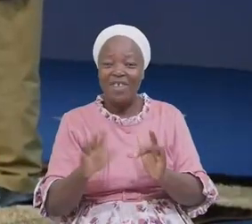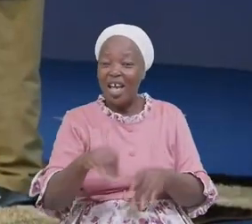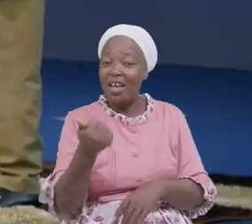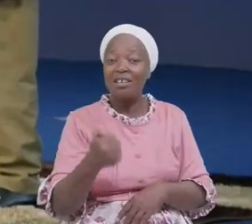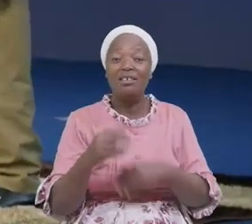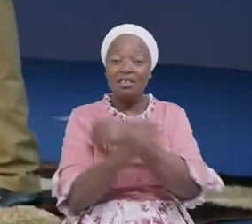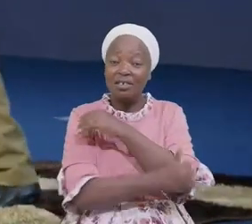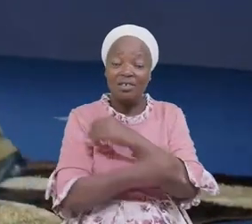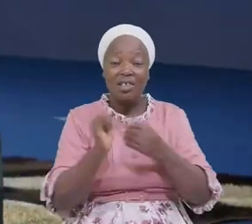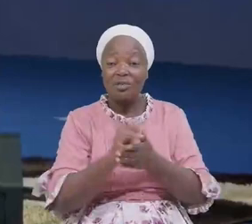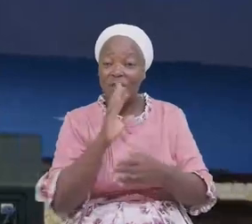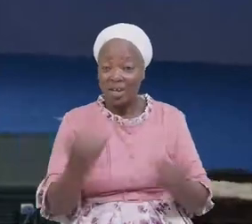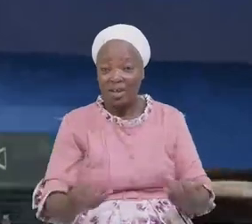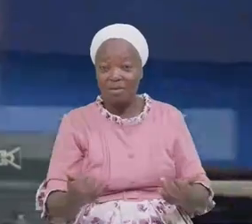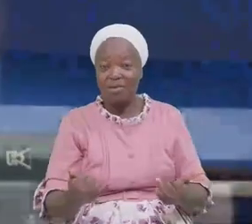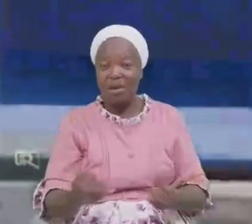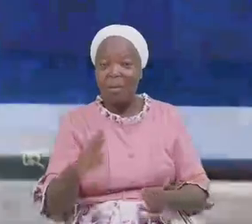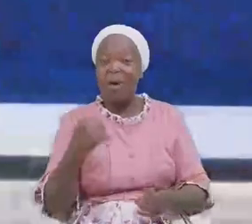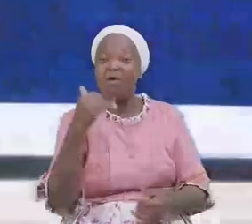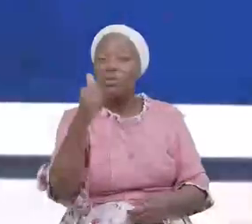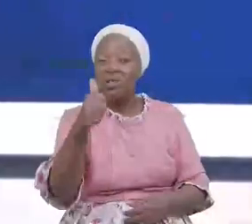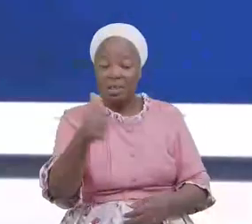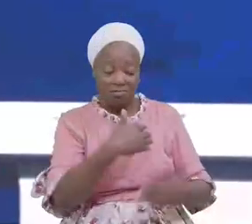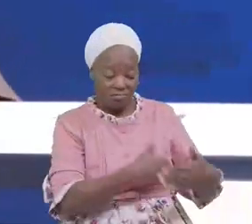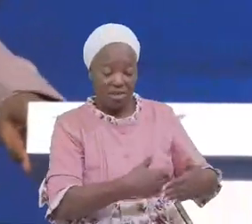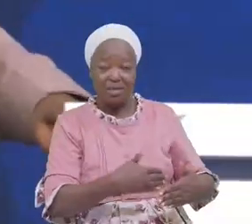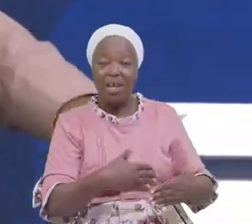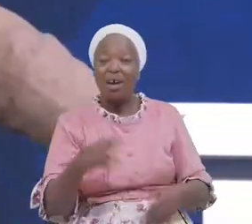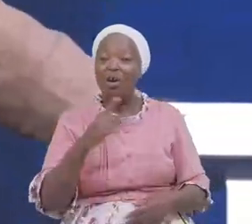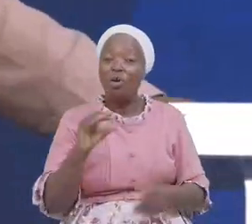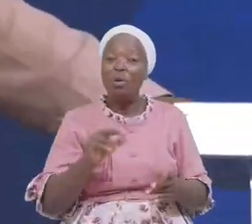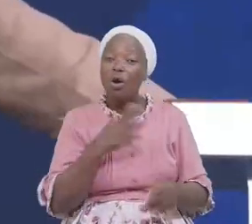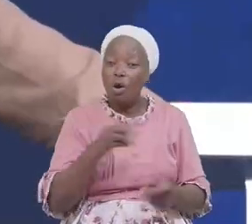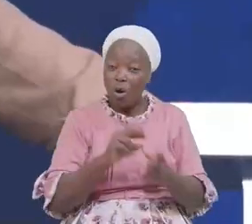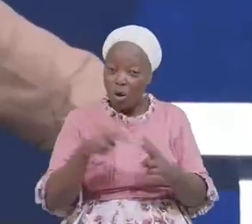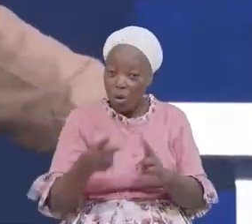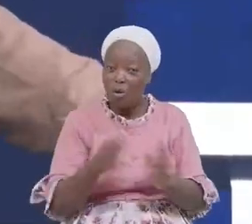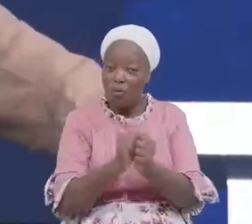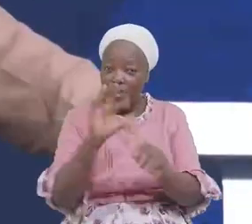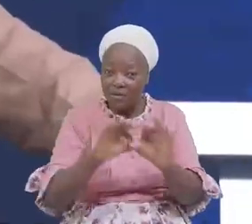vous êtes dans le monde. Tout seul ou bien en famille.